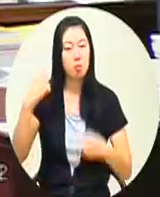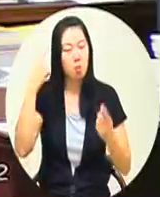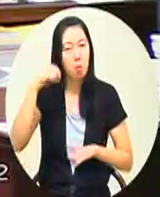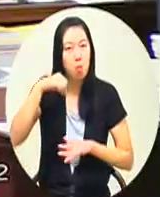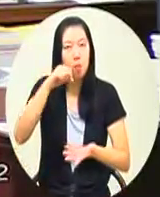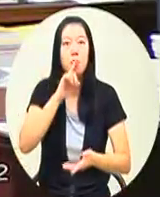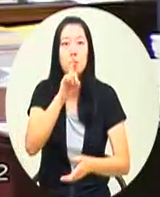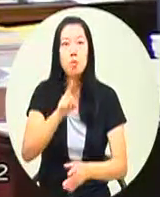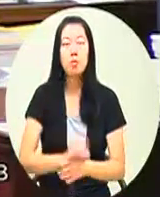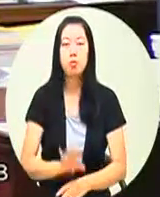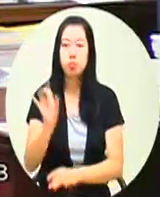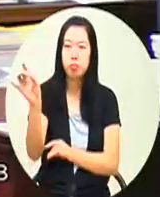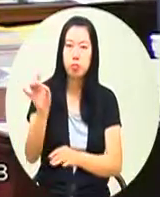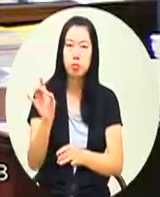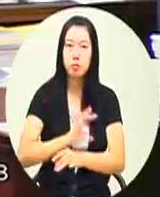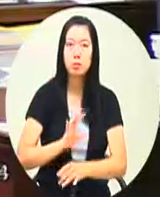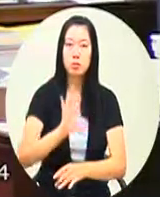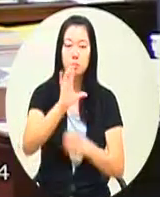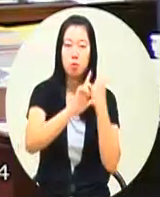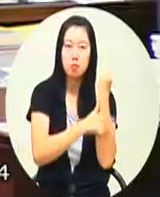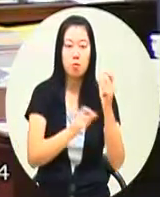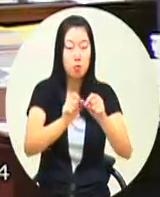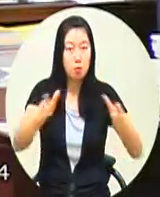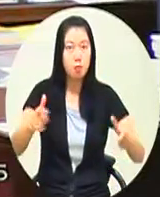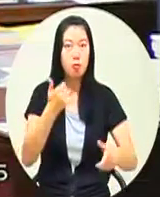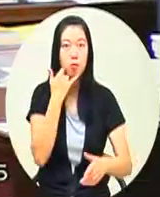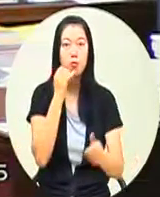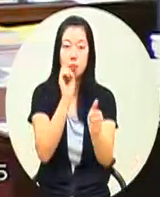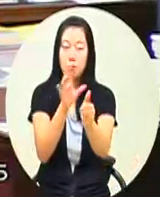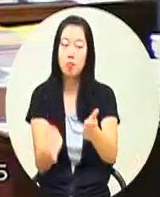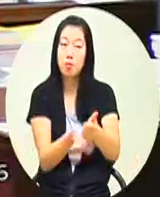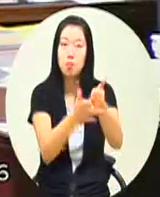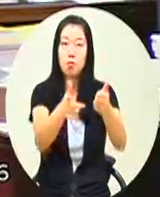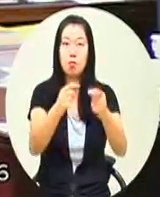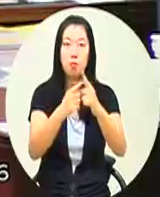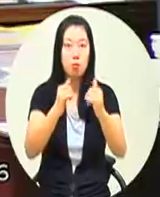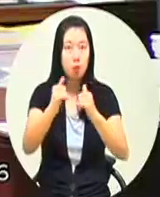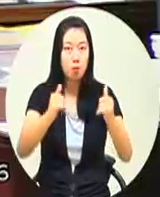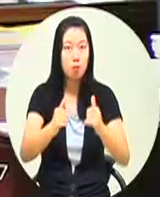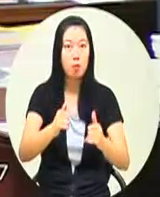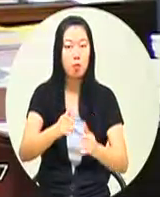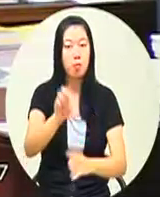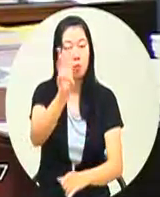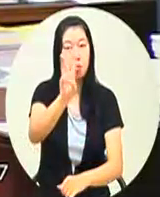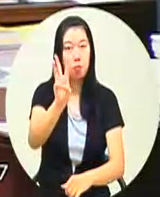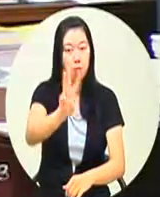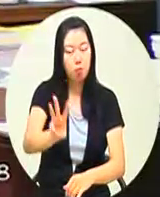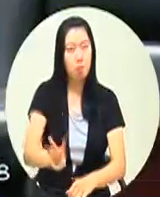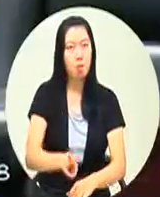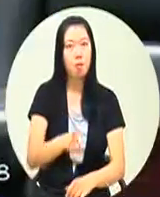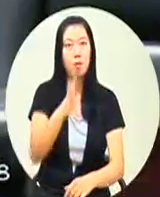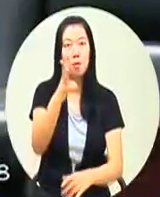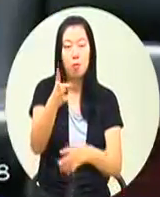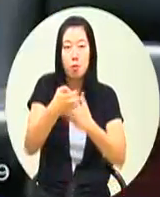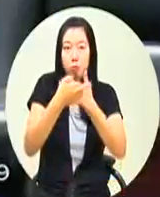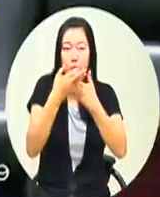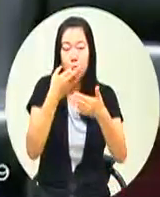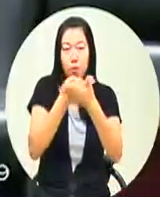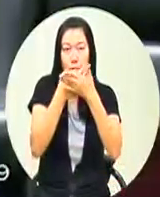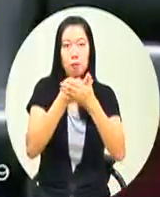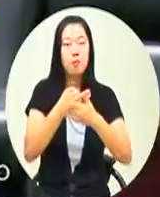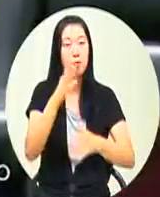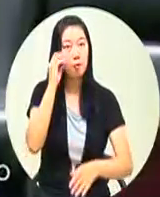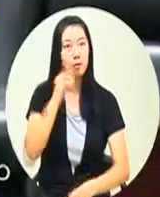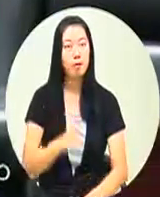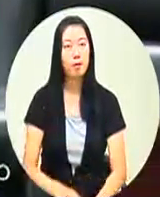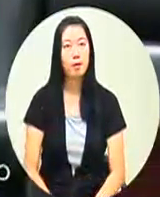过不同的方式去鼓励大高雄市民去节约用水。那这个问题我这边就要请水利局长来回答一下了。在上一